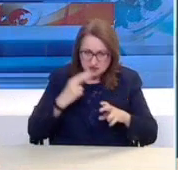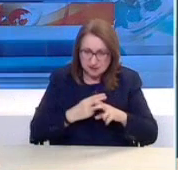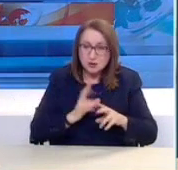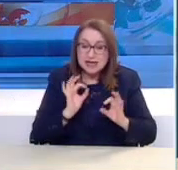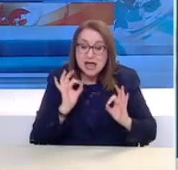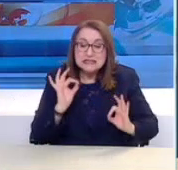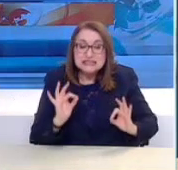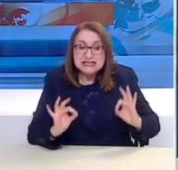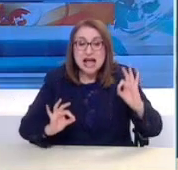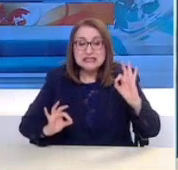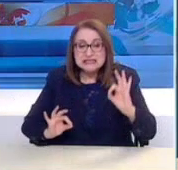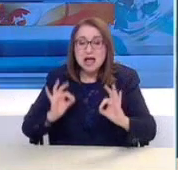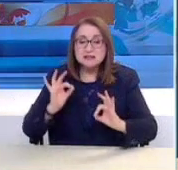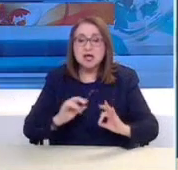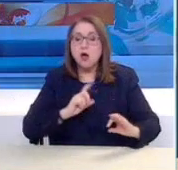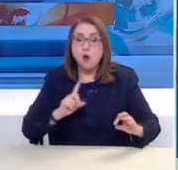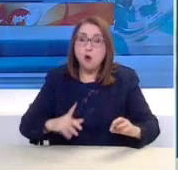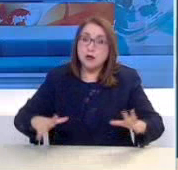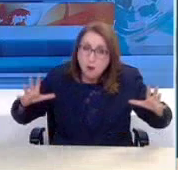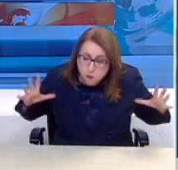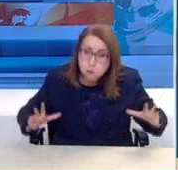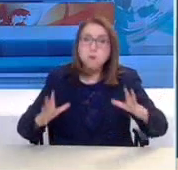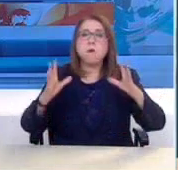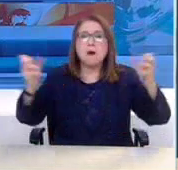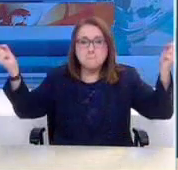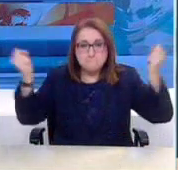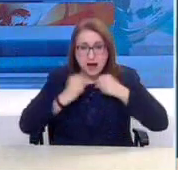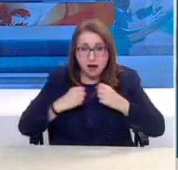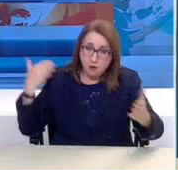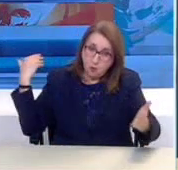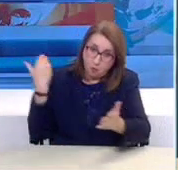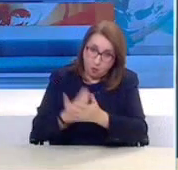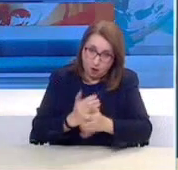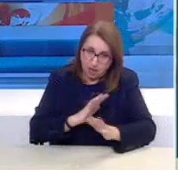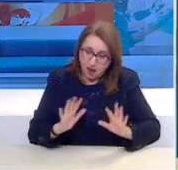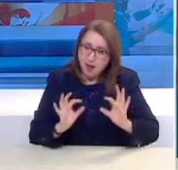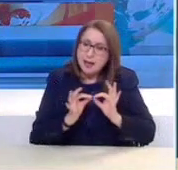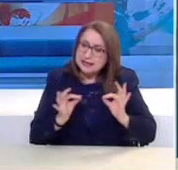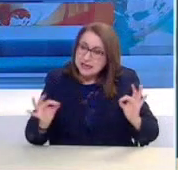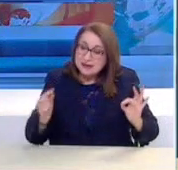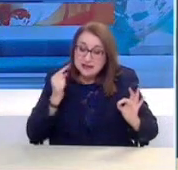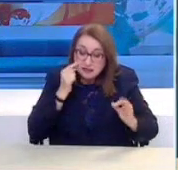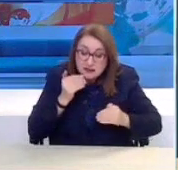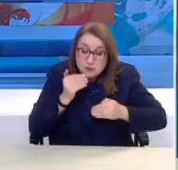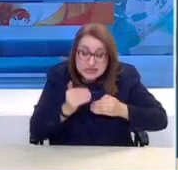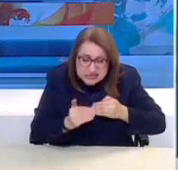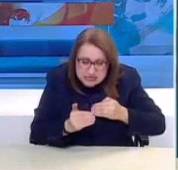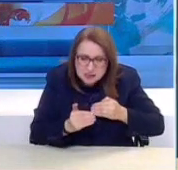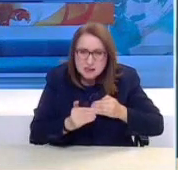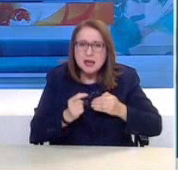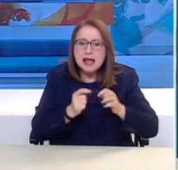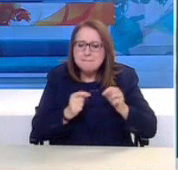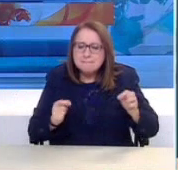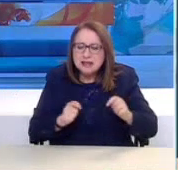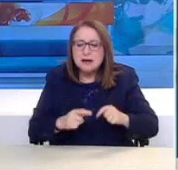η προσπάθεια όλων μας. Τα μέτρα πρέπει να λαμβάνονται σταδιακά, θα αξιολογούνται για κάποιο χρονικό διάστημα, πριν ληφθούν νέα